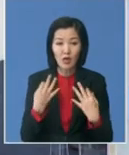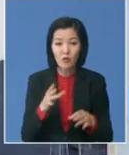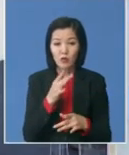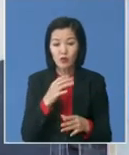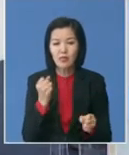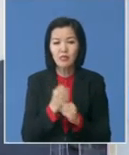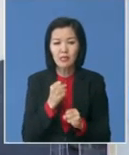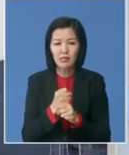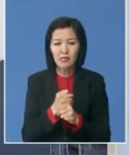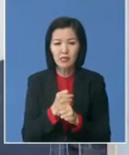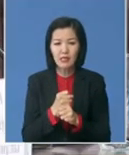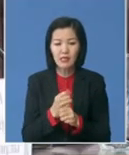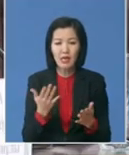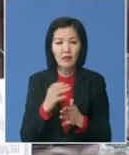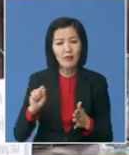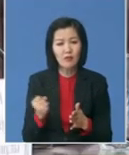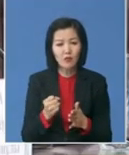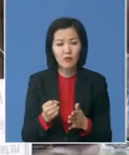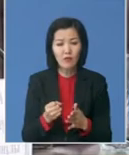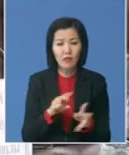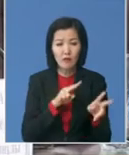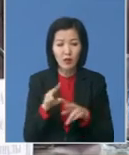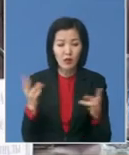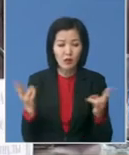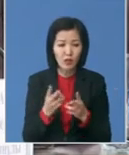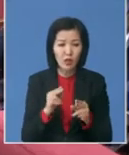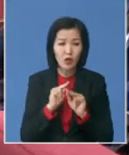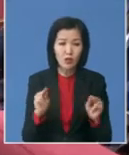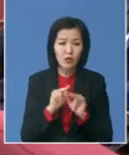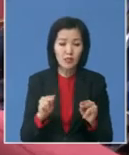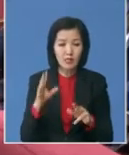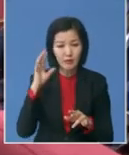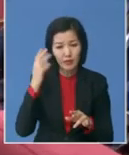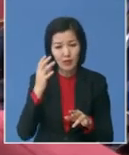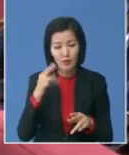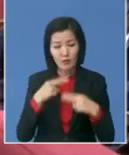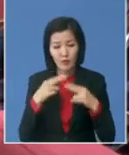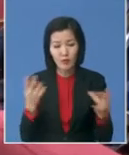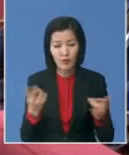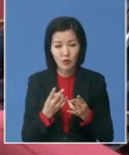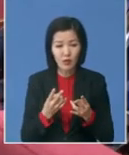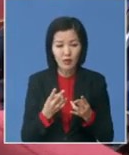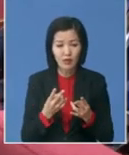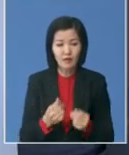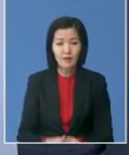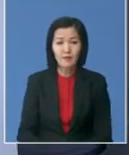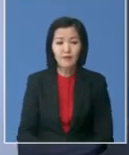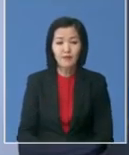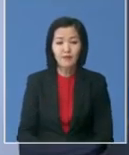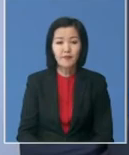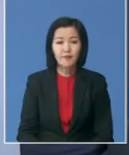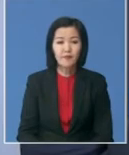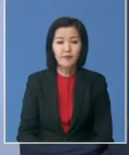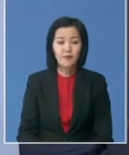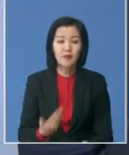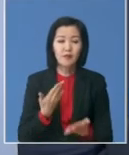қалай өткізетінін, немен айналысатынын бақылауға алуы қажет. Мұнан соң ұстаздар да бала психологиясына баса мән берген жөн, дейді мамандар. Бүгінгі көз